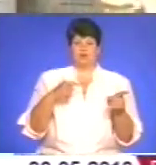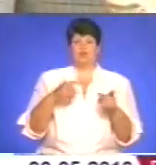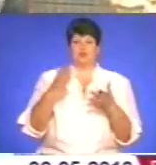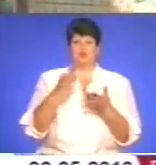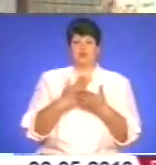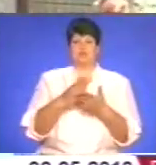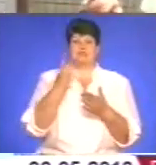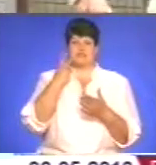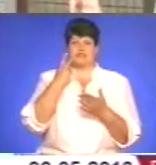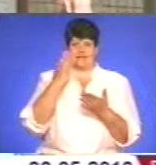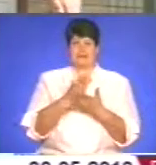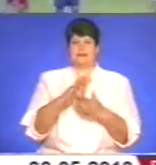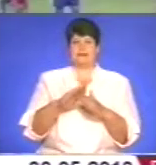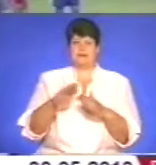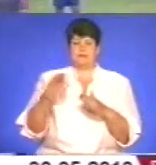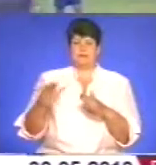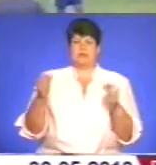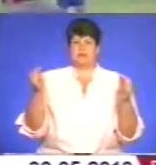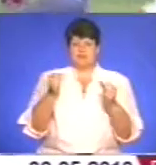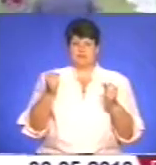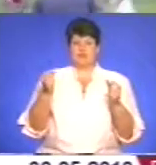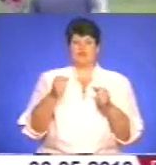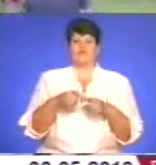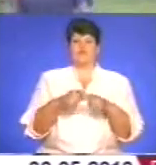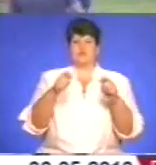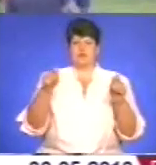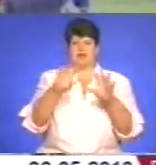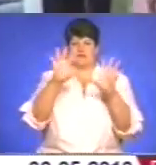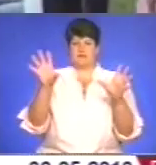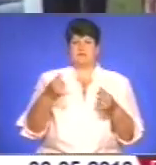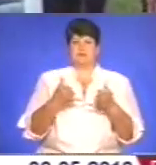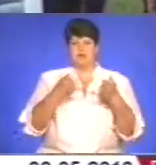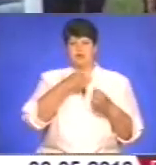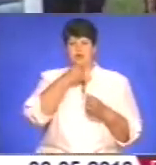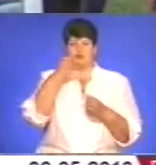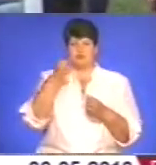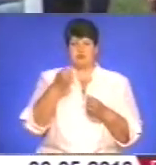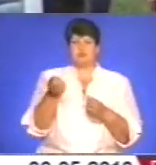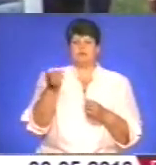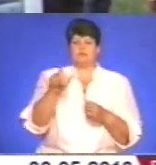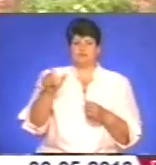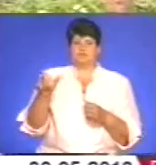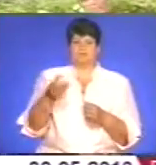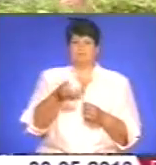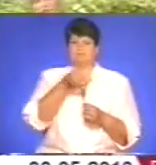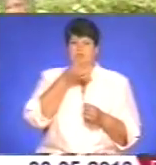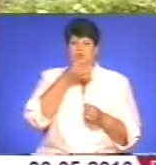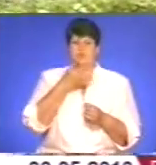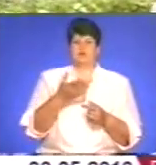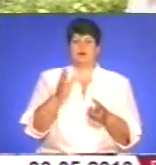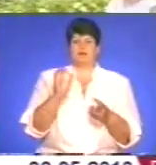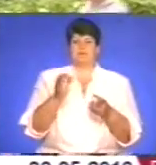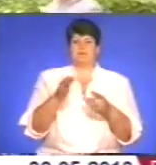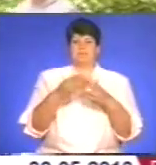є завжди. Восени, взимку і навесні «Лісовий» відчиняє двері і для дорослих. Відвідувачів приваблюють ґрунтовною